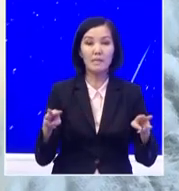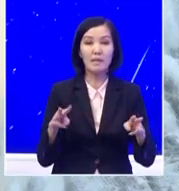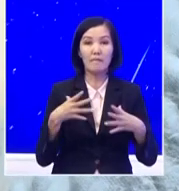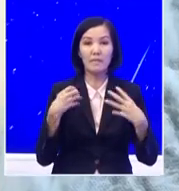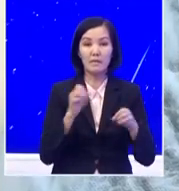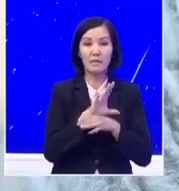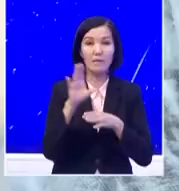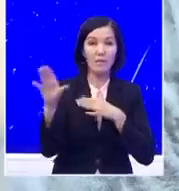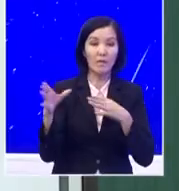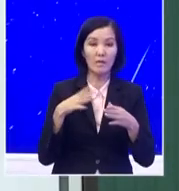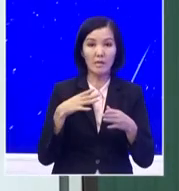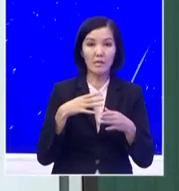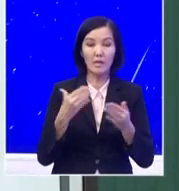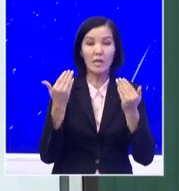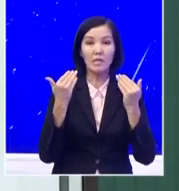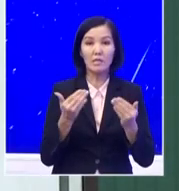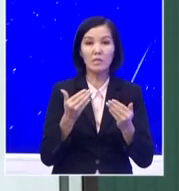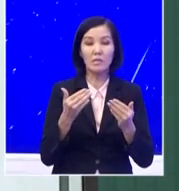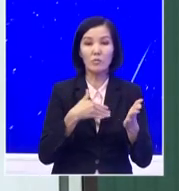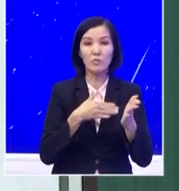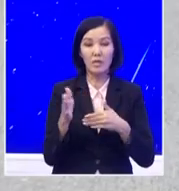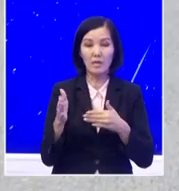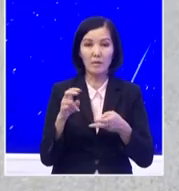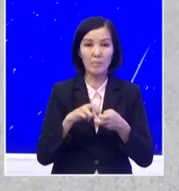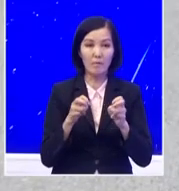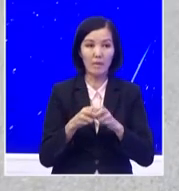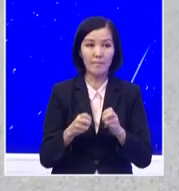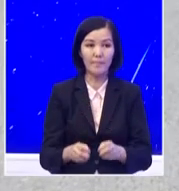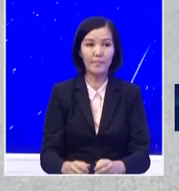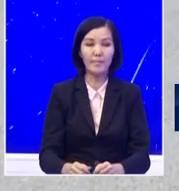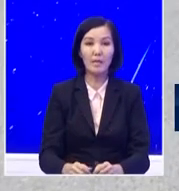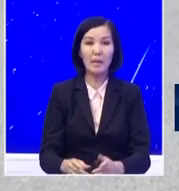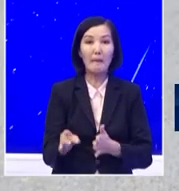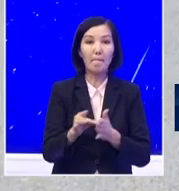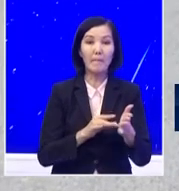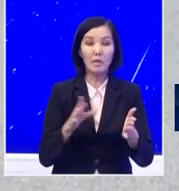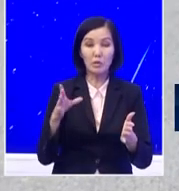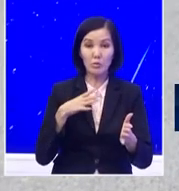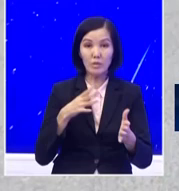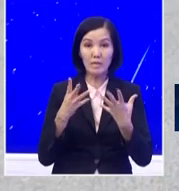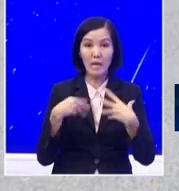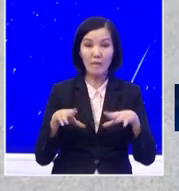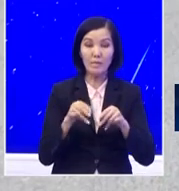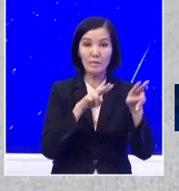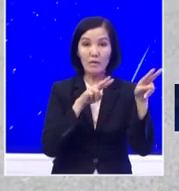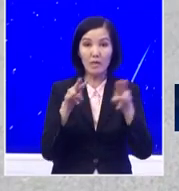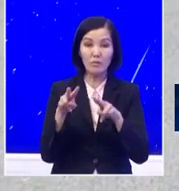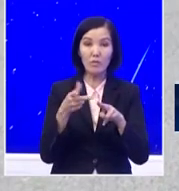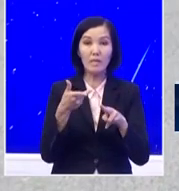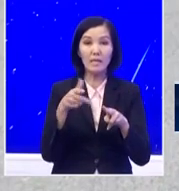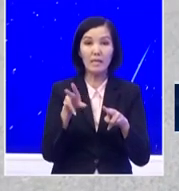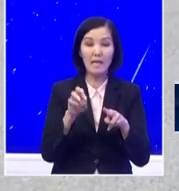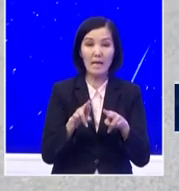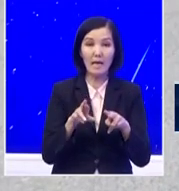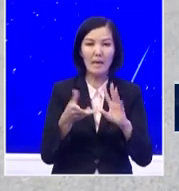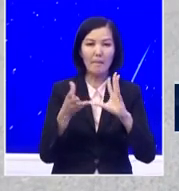эту информацию обрабатывают и дают время на устранение всех проблем. Был создан экстренный этот общественный контроль для мониторинга, чтобы